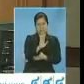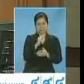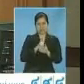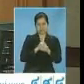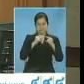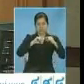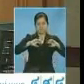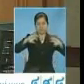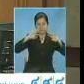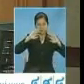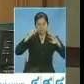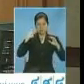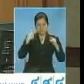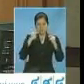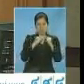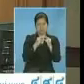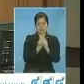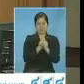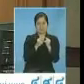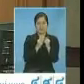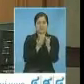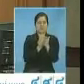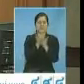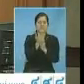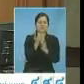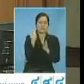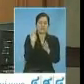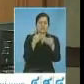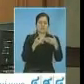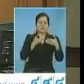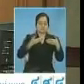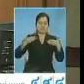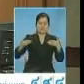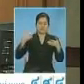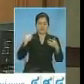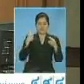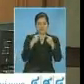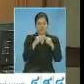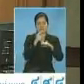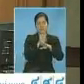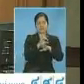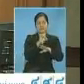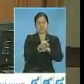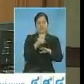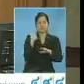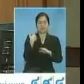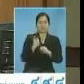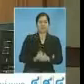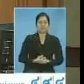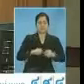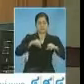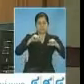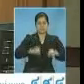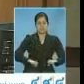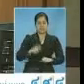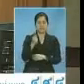2549หรือ e-auction หรือระเบียบของหน่วยงานเจ้าของโครงการรวมทั้งมีมติคณะรัฐมนตรี